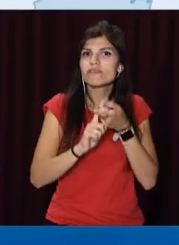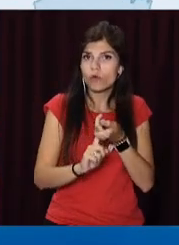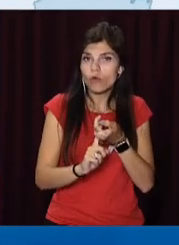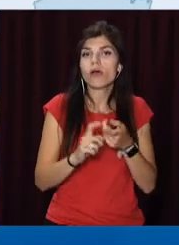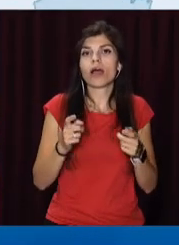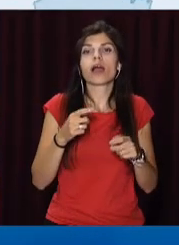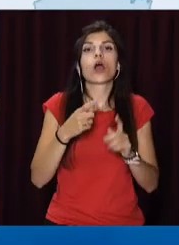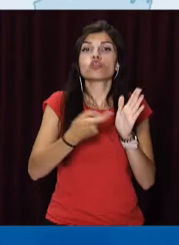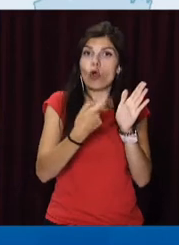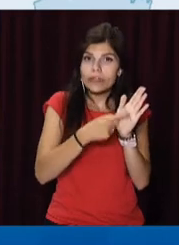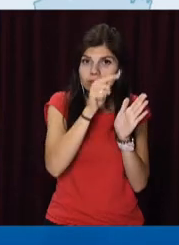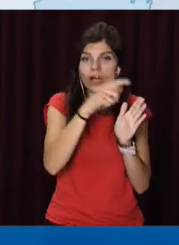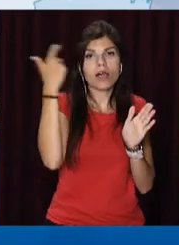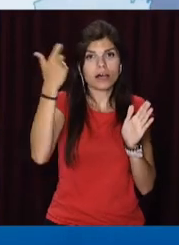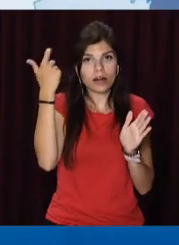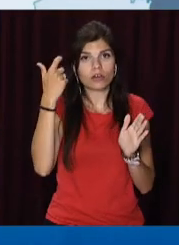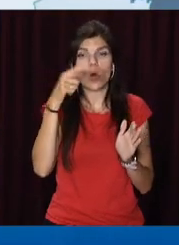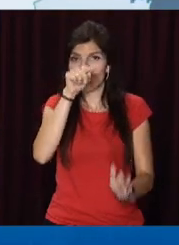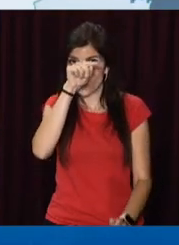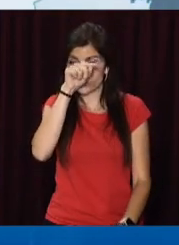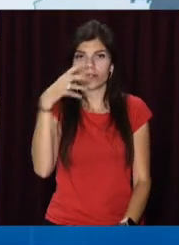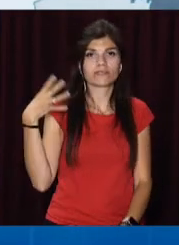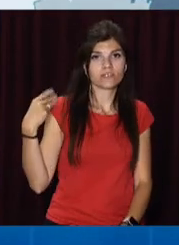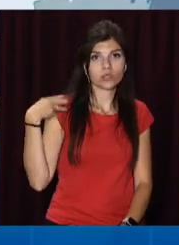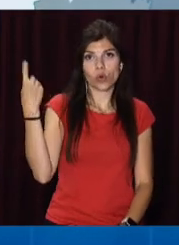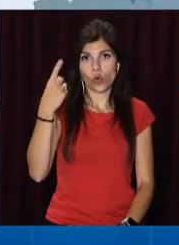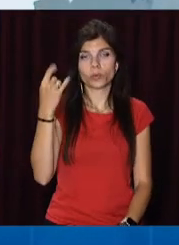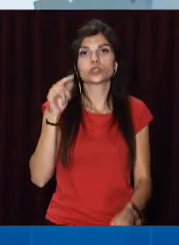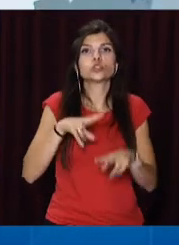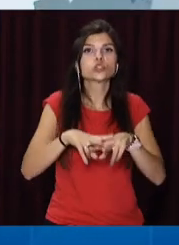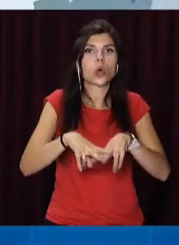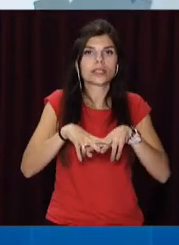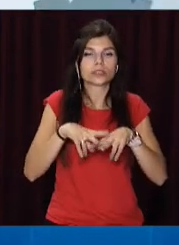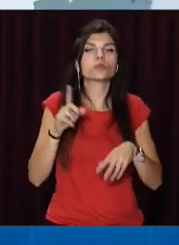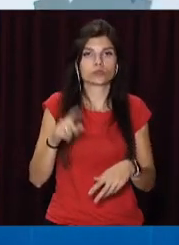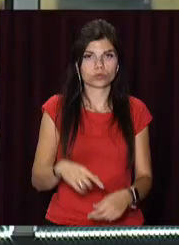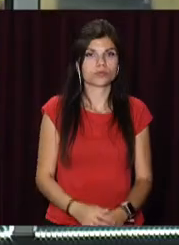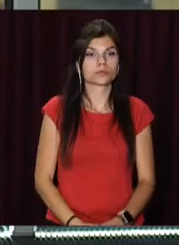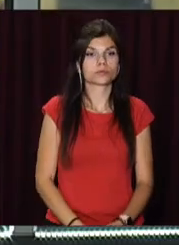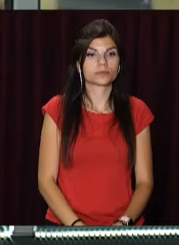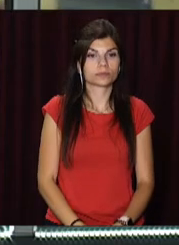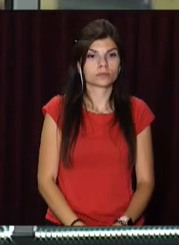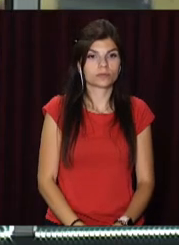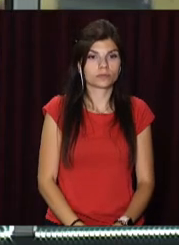В антилідерах – Донецька, Харківська, Луганська, Львівська області та столиця.